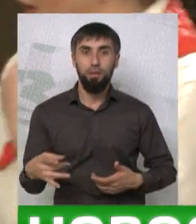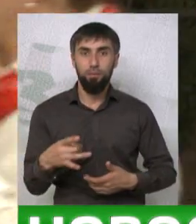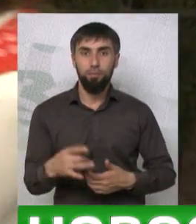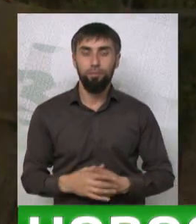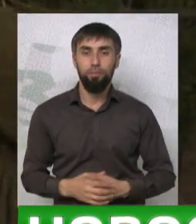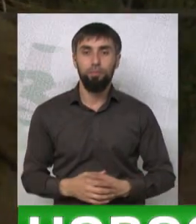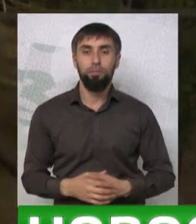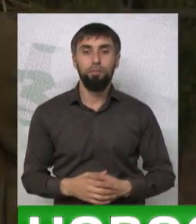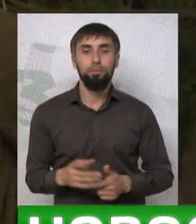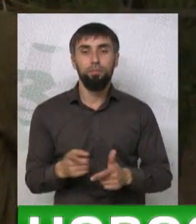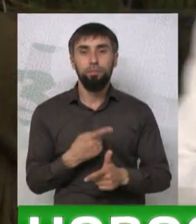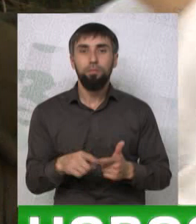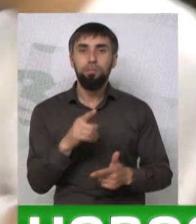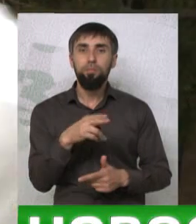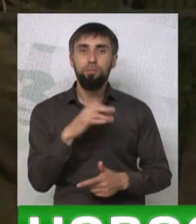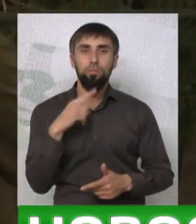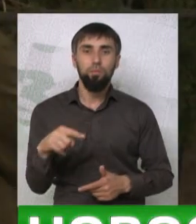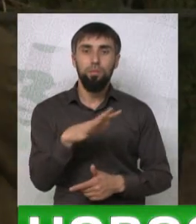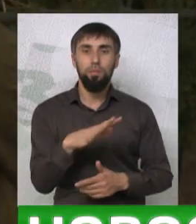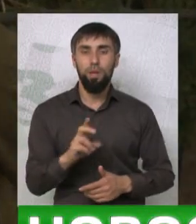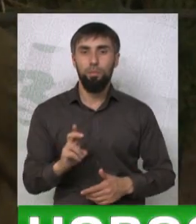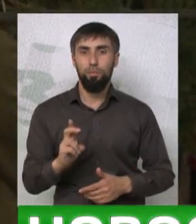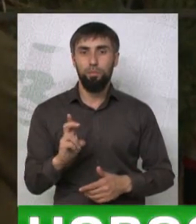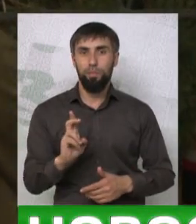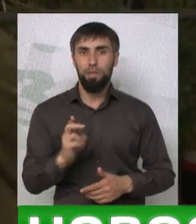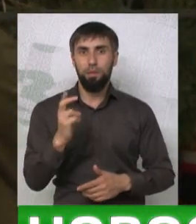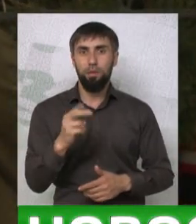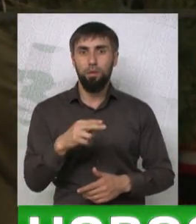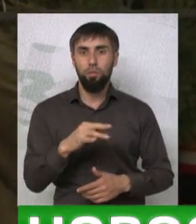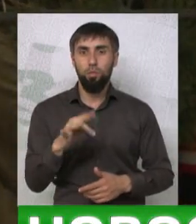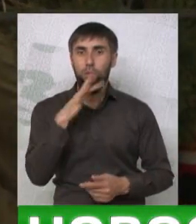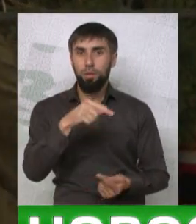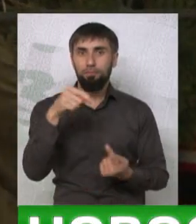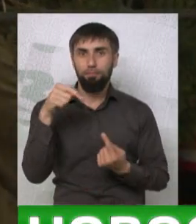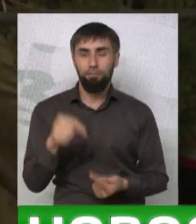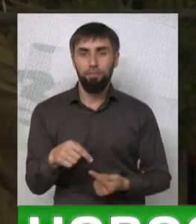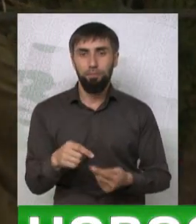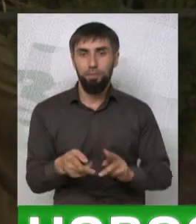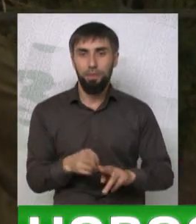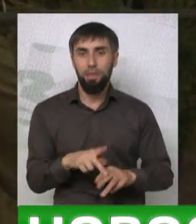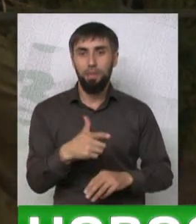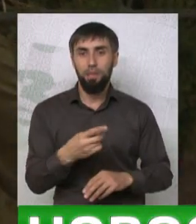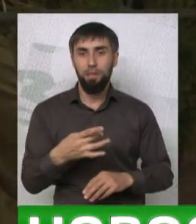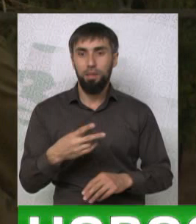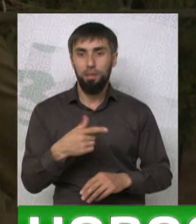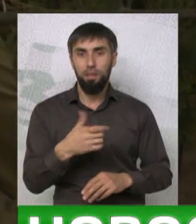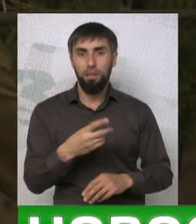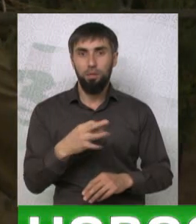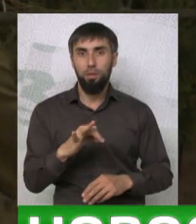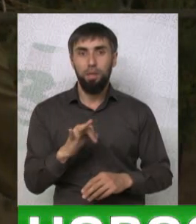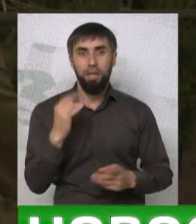республики или по России близнеца донора, у которого совпадает эта генная информация.